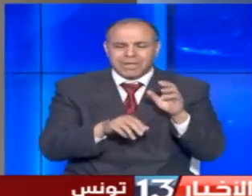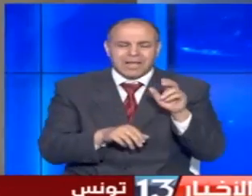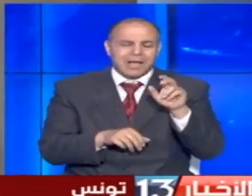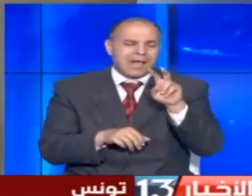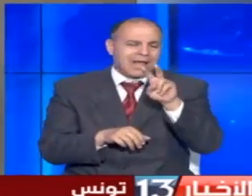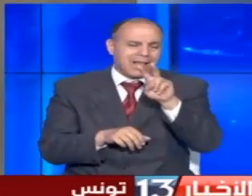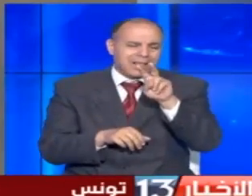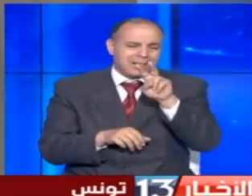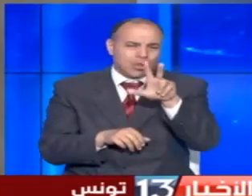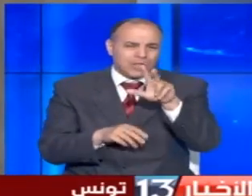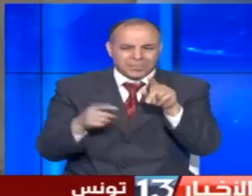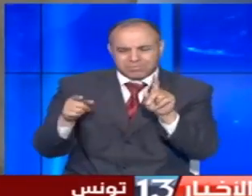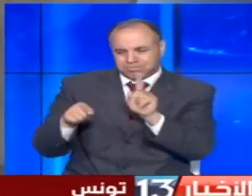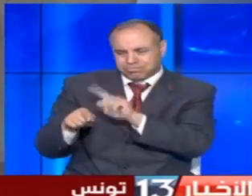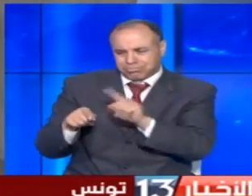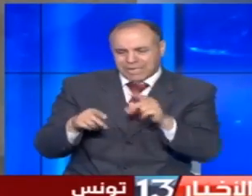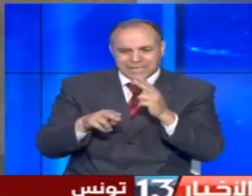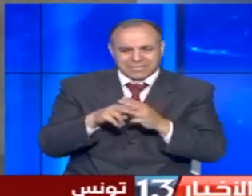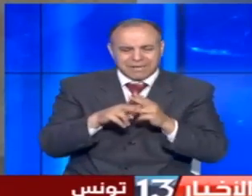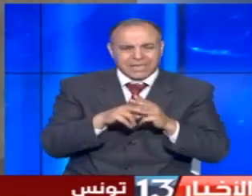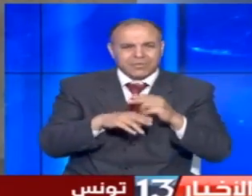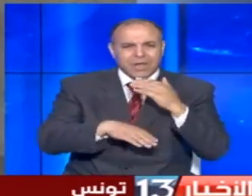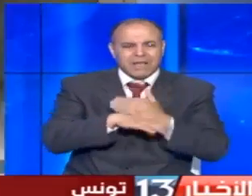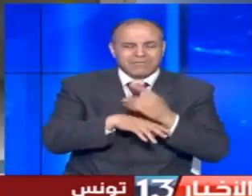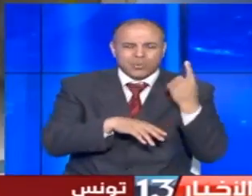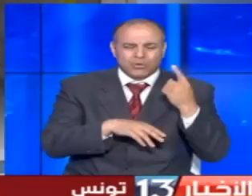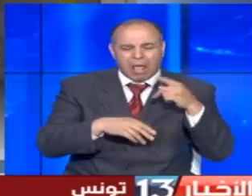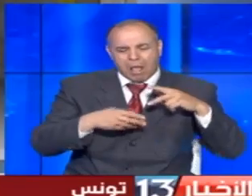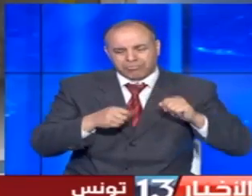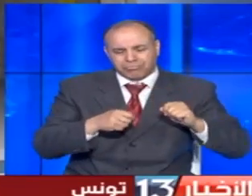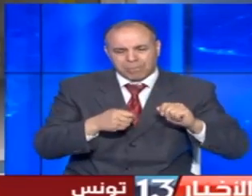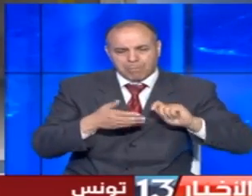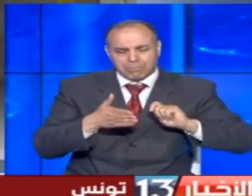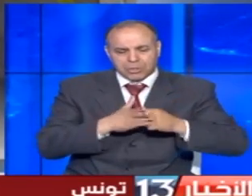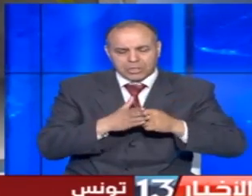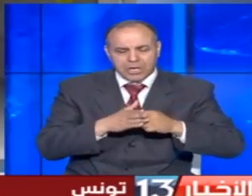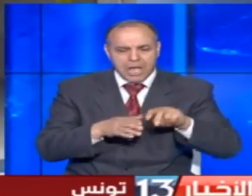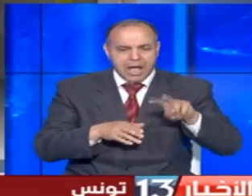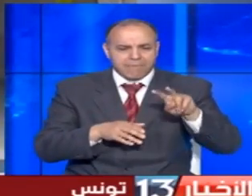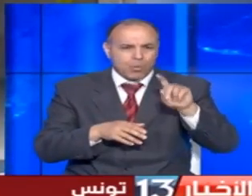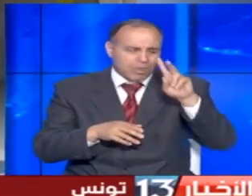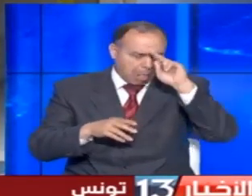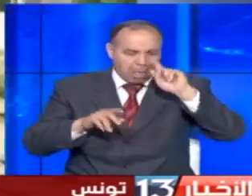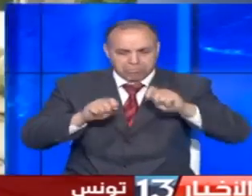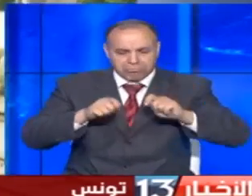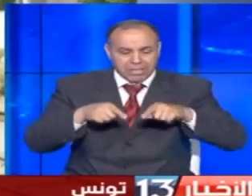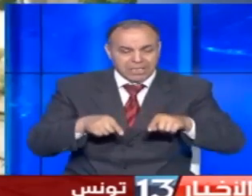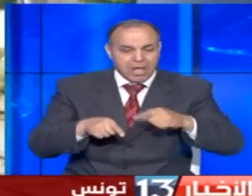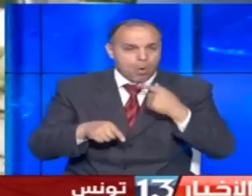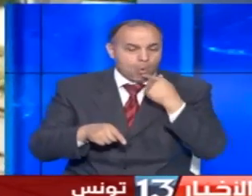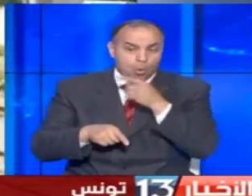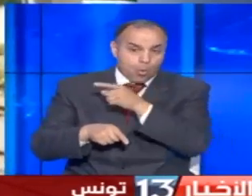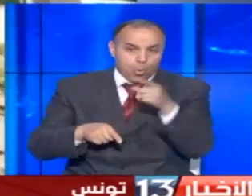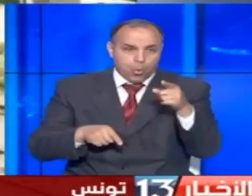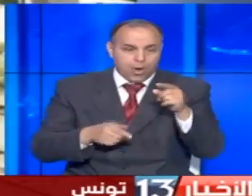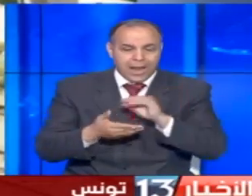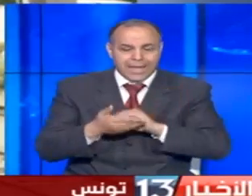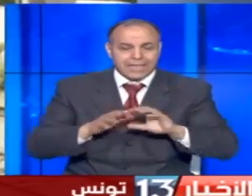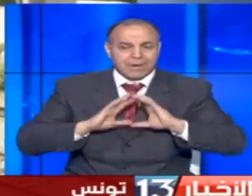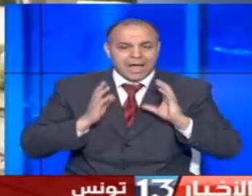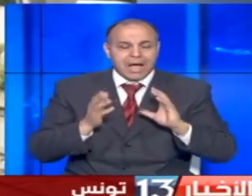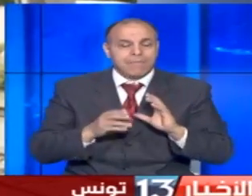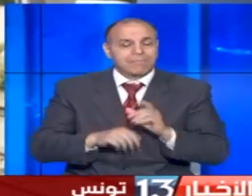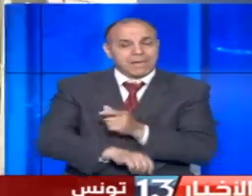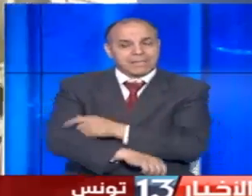13 الرابط بين صفاقس وفصه وتوزر والمغلق منذ 2012 بحسب ما ذكره الكاتب العام